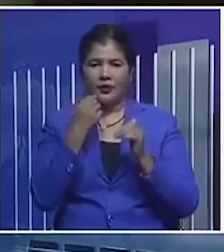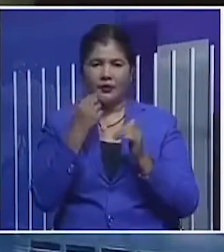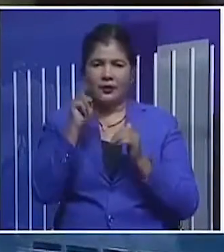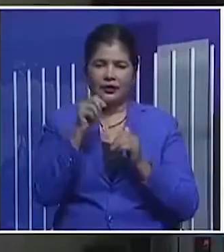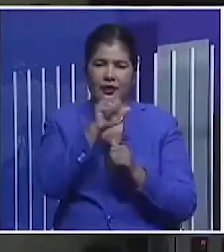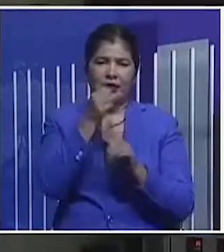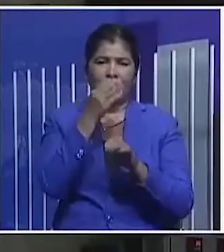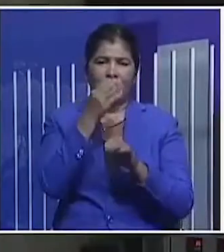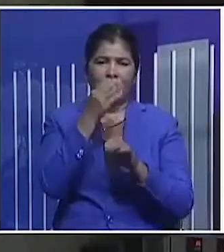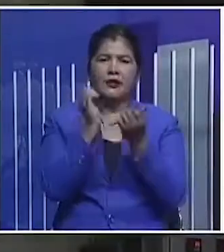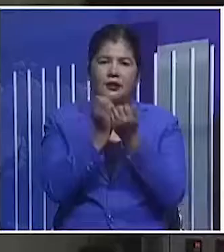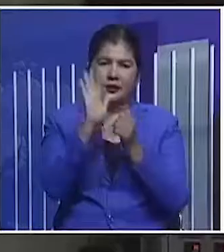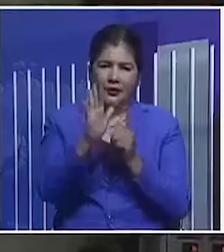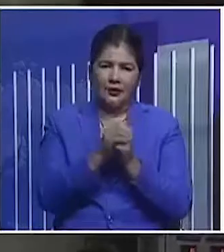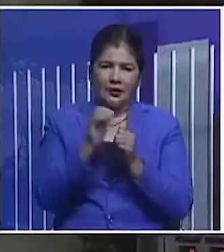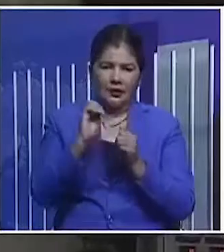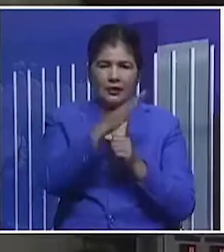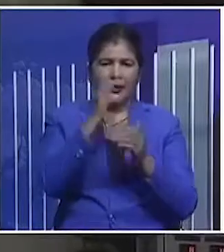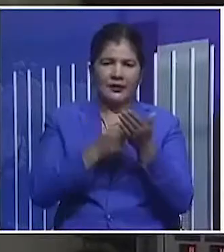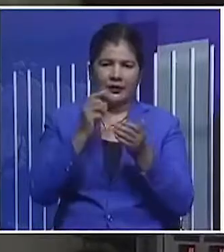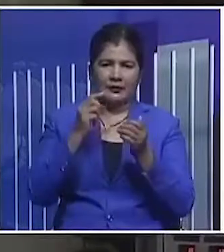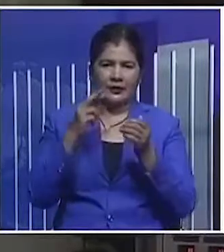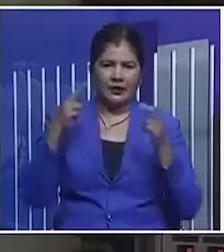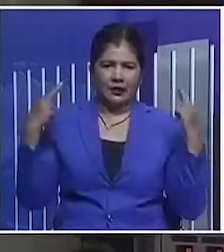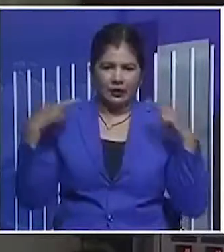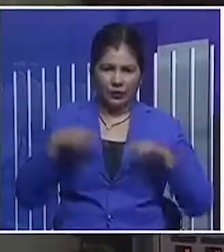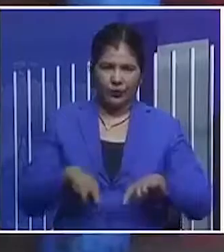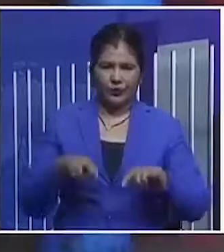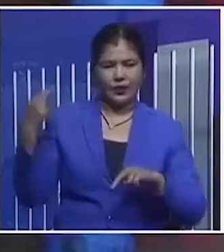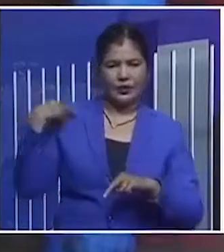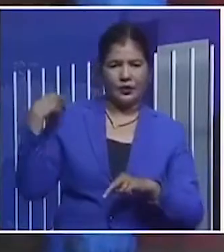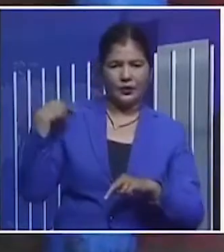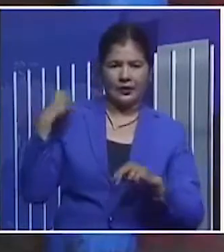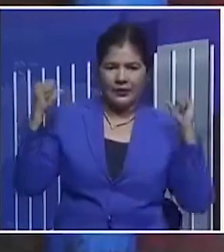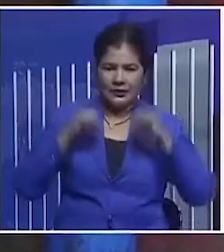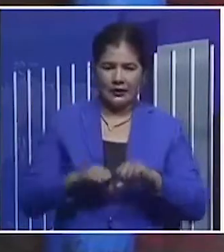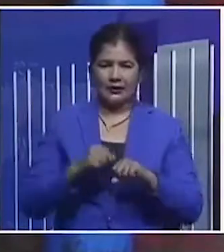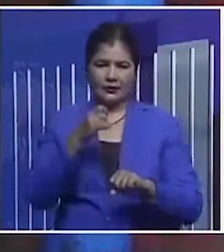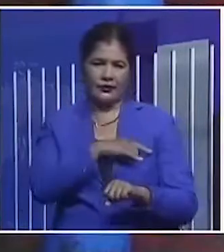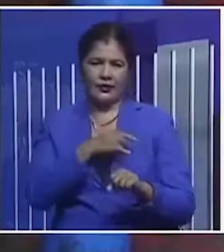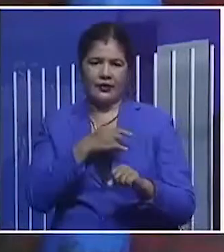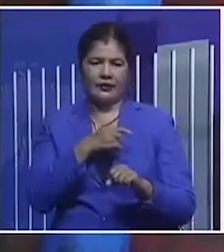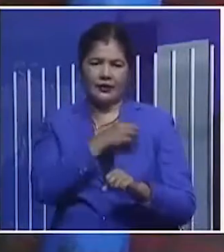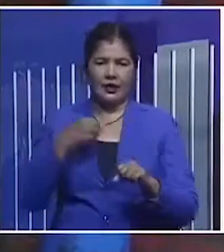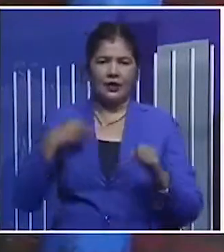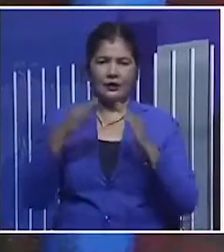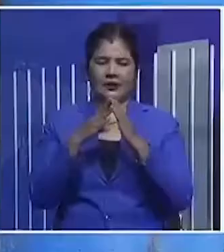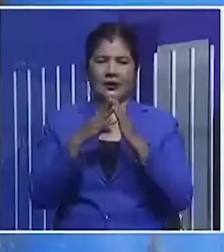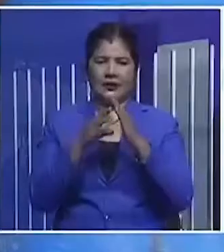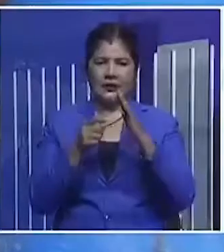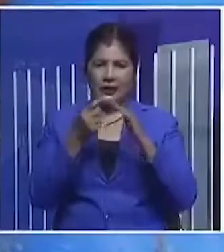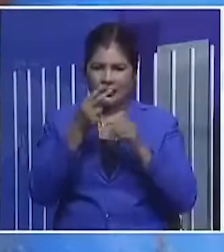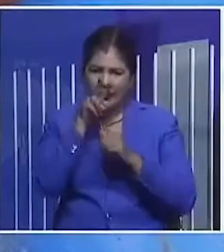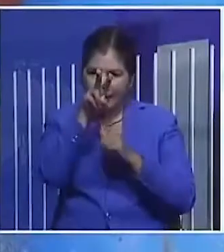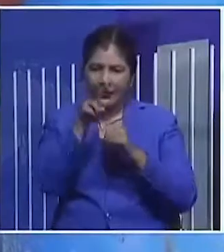उहाँको दावी छ। यसले सल्यान मात्र नभई रुकुम, रोल्पा र जाजरकोटवासी समेत लाभान्वित हुने अस्पतालका इन्चार्ज डाक्टर